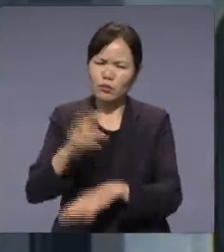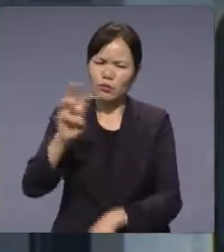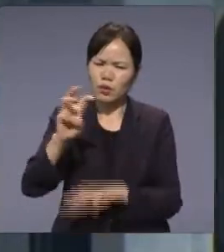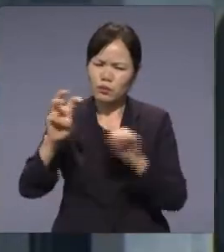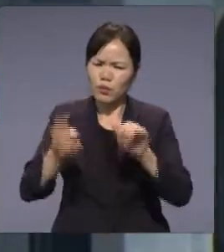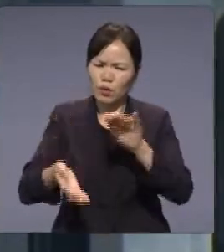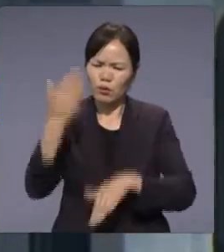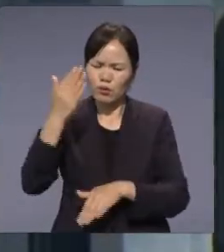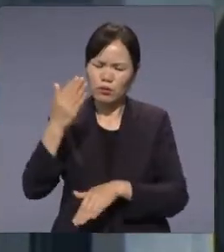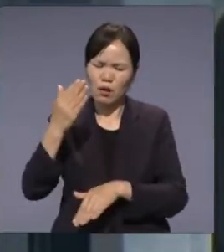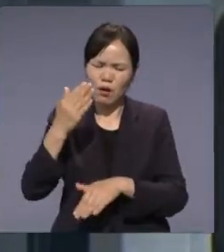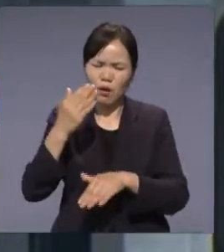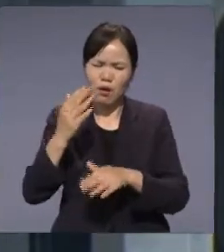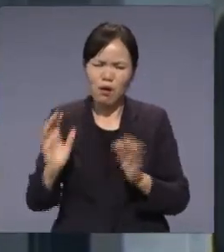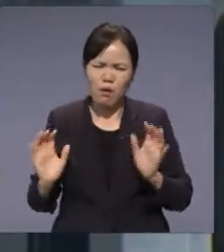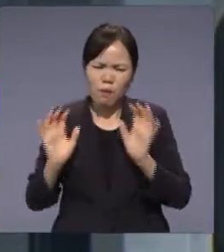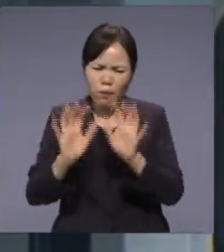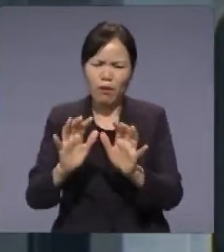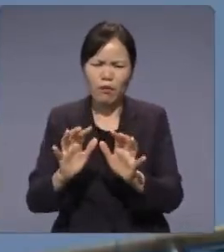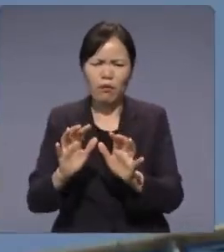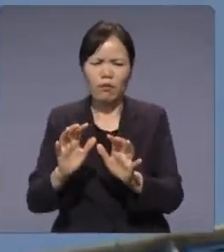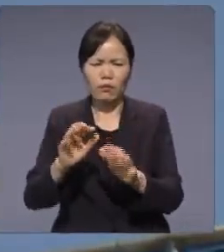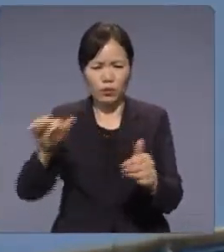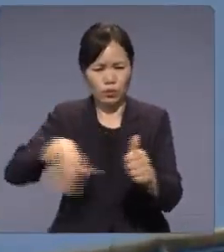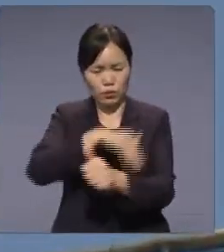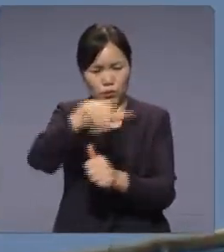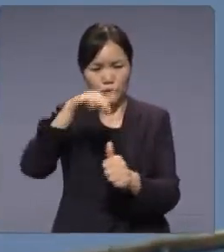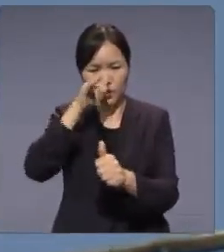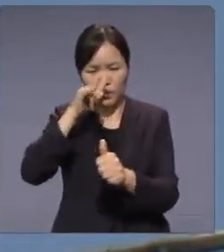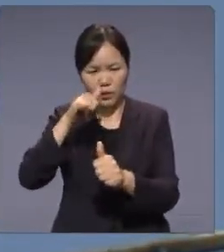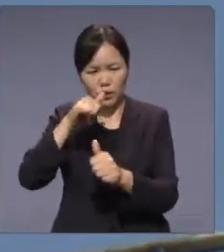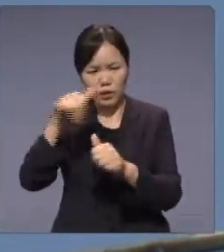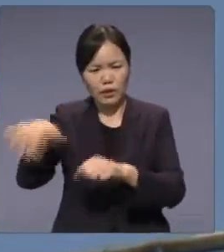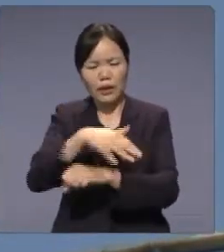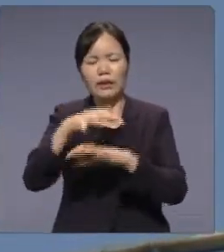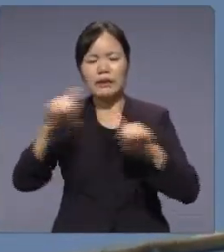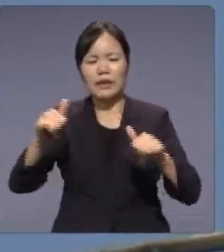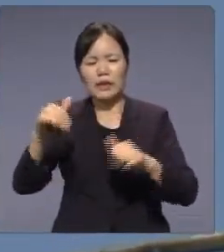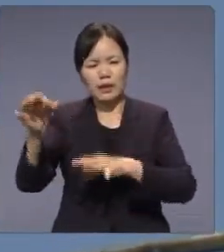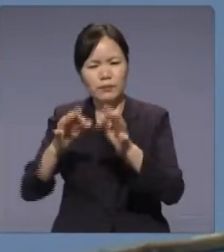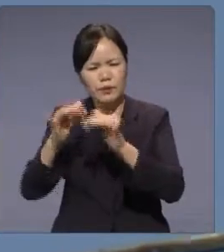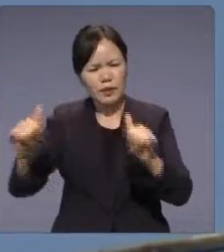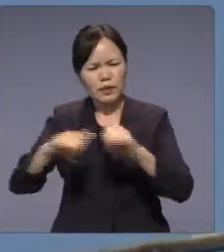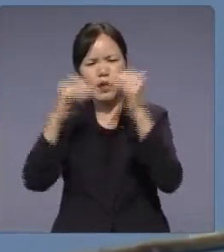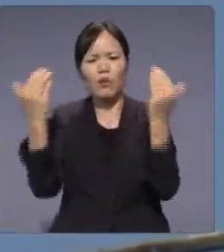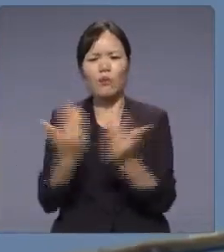30명 이상씩 매일 동원되었고 주변에 있는 통행인들, 상인들